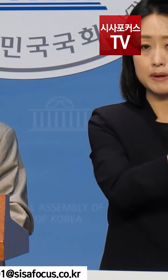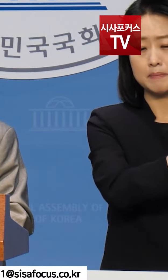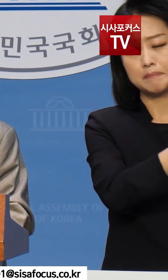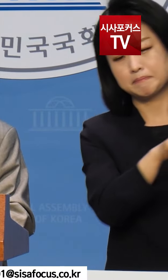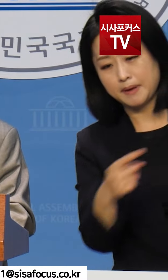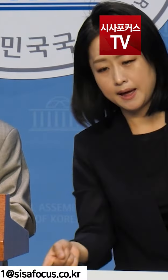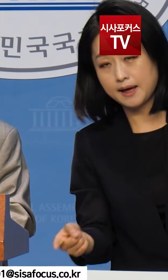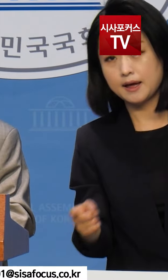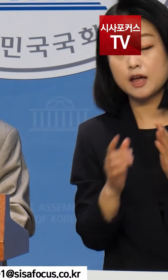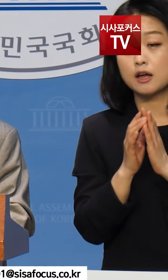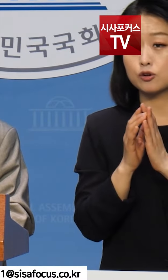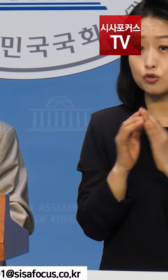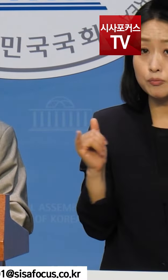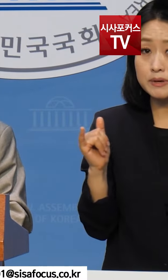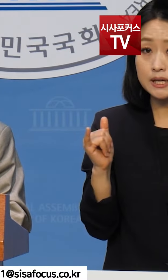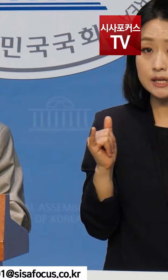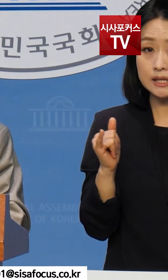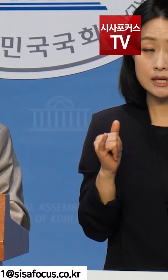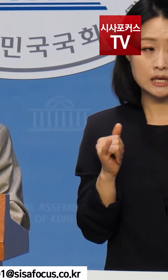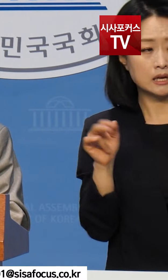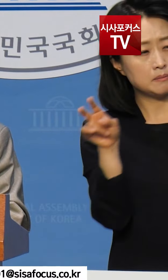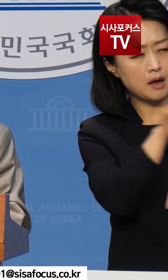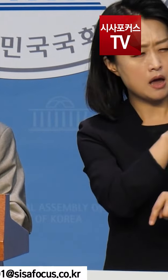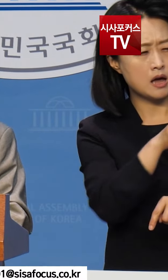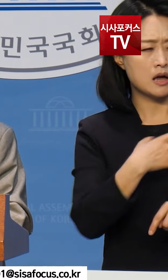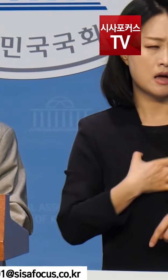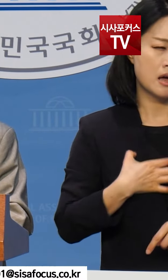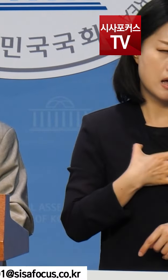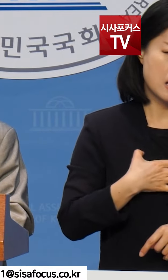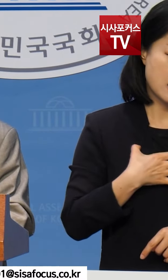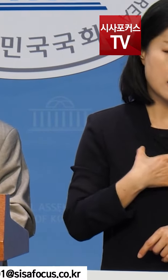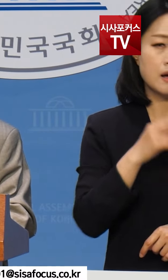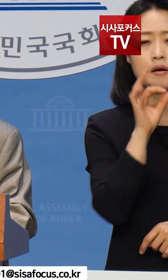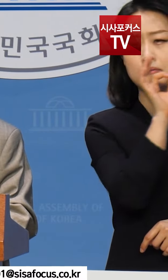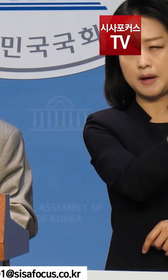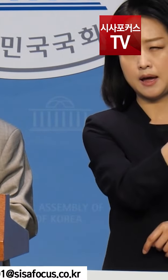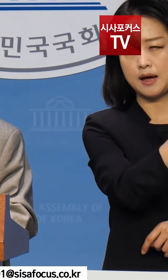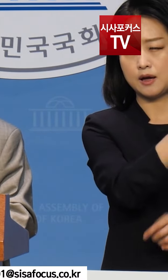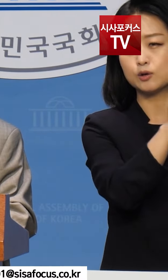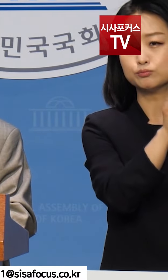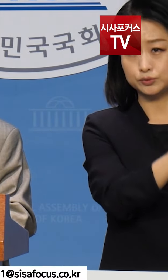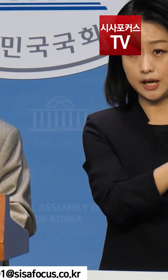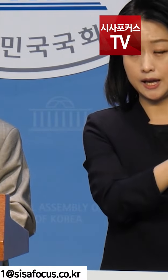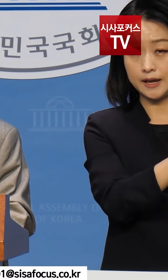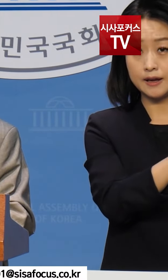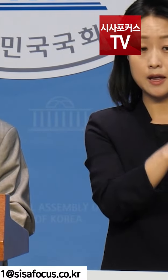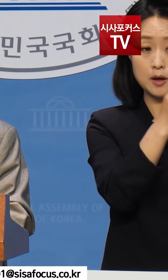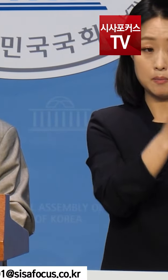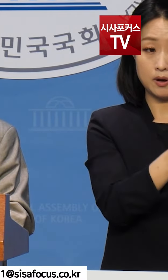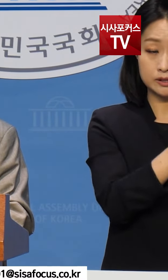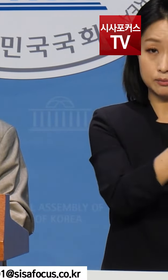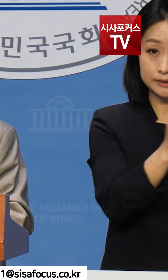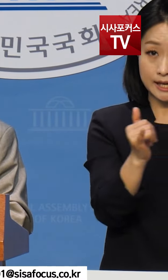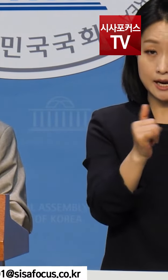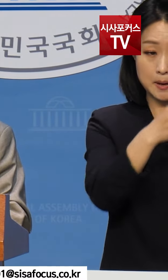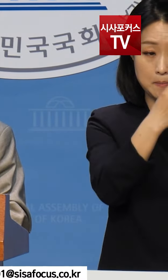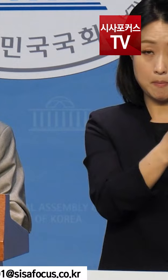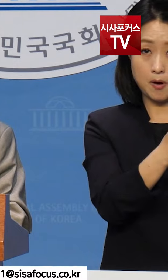저버리고 국민의 근심의 대상이 되었습니다. 법관들이 법에 따른 재판을 하지